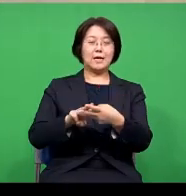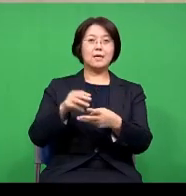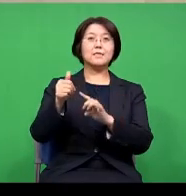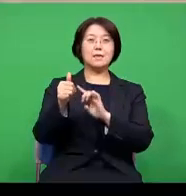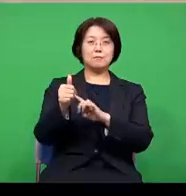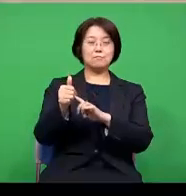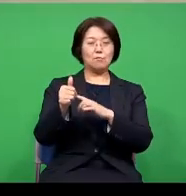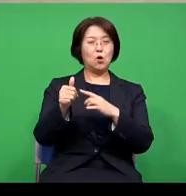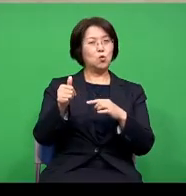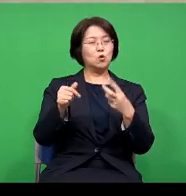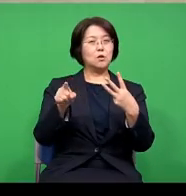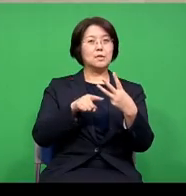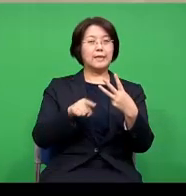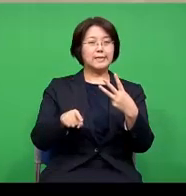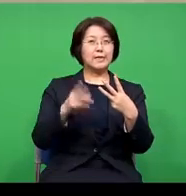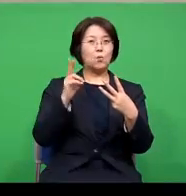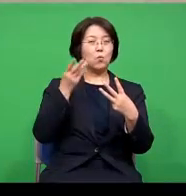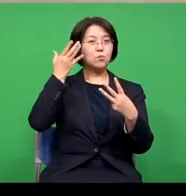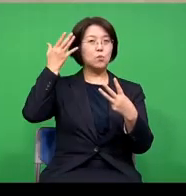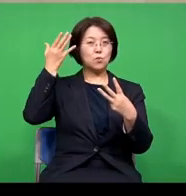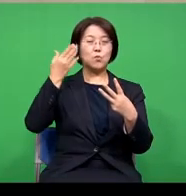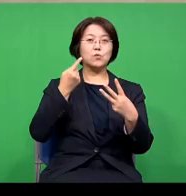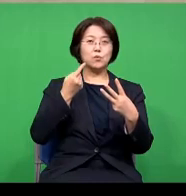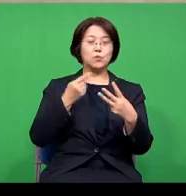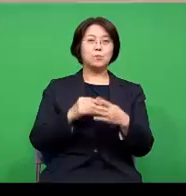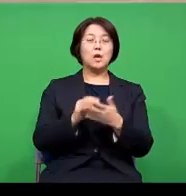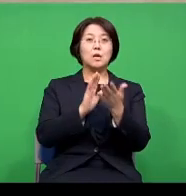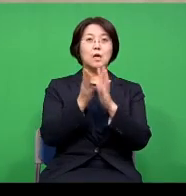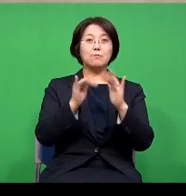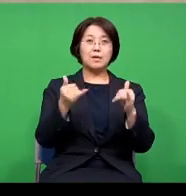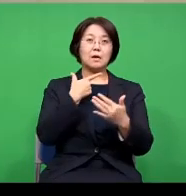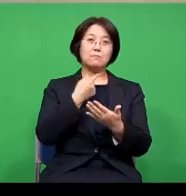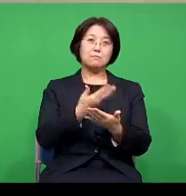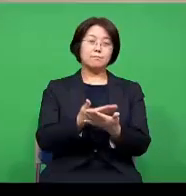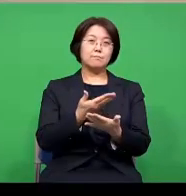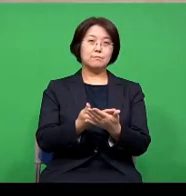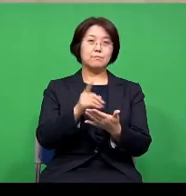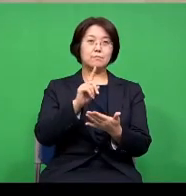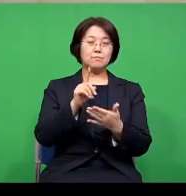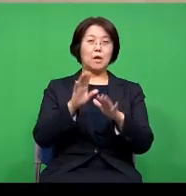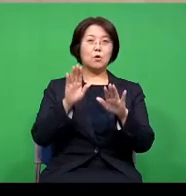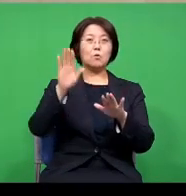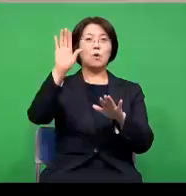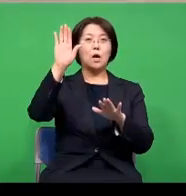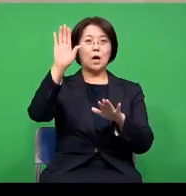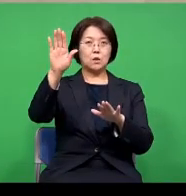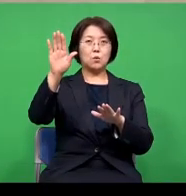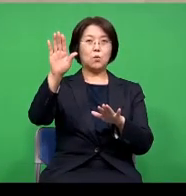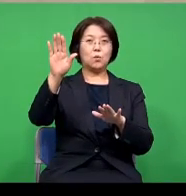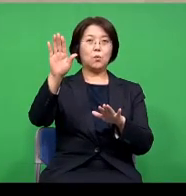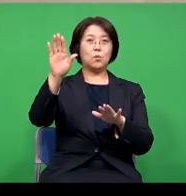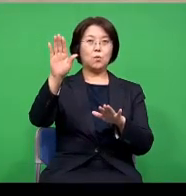このお三方になるのかなという部分もあるんですけども、まあ、県民が望んでいるのはこの先